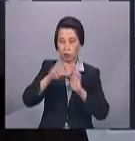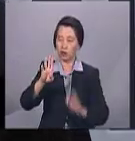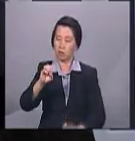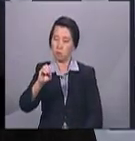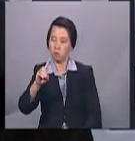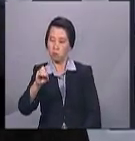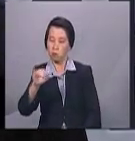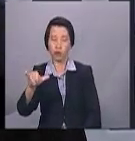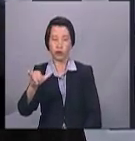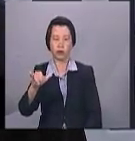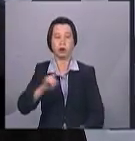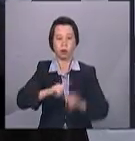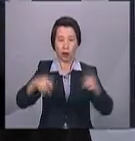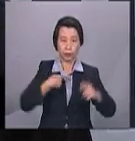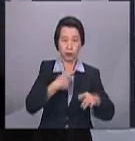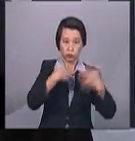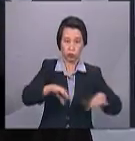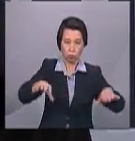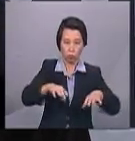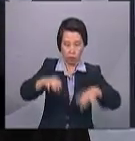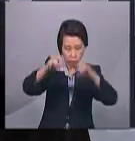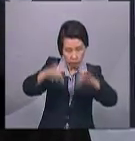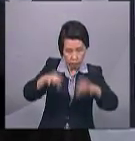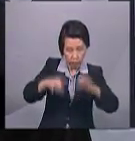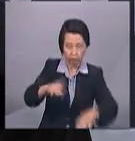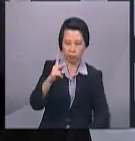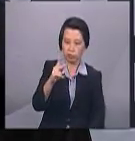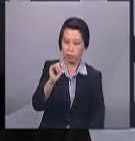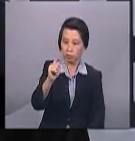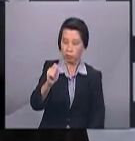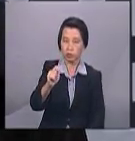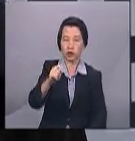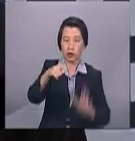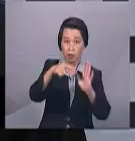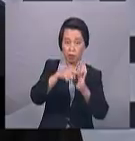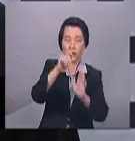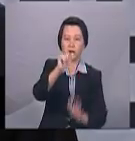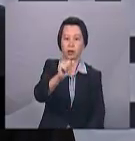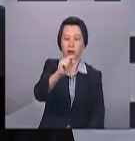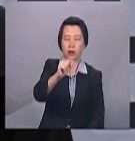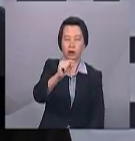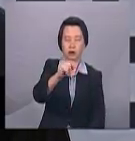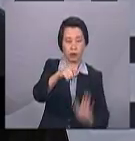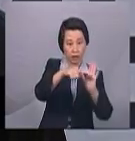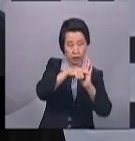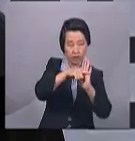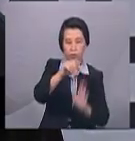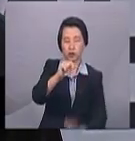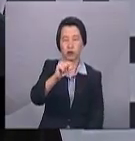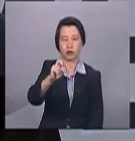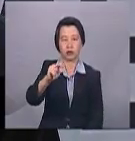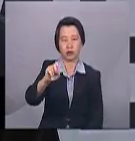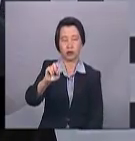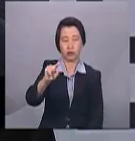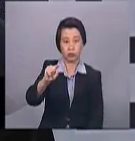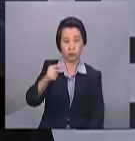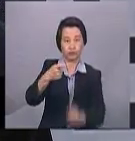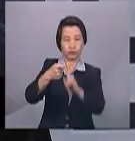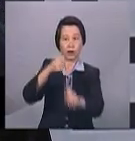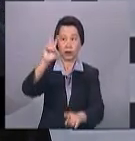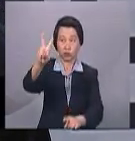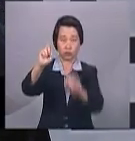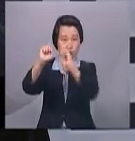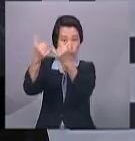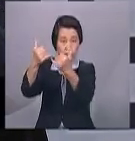juga telah melaksanakan test kit, rapid test kit antigen, iaitu 2 syarikat daripada negara China dan juga